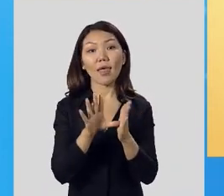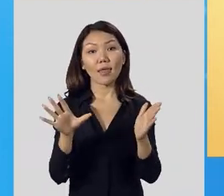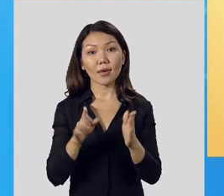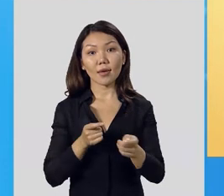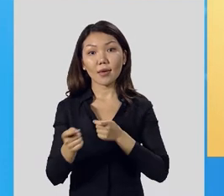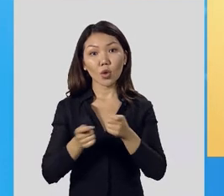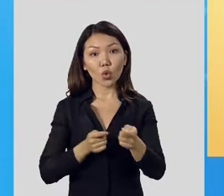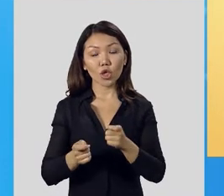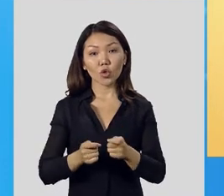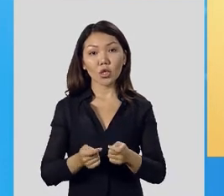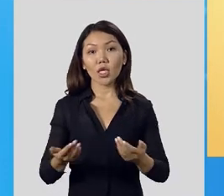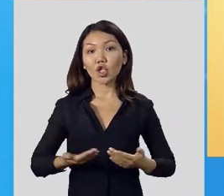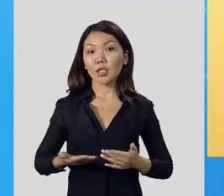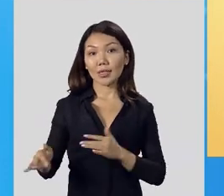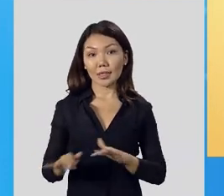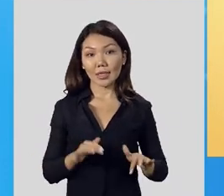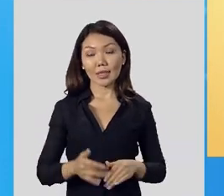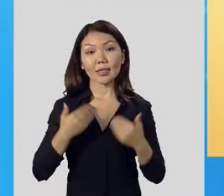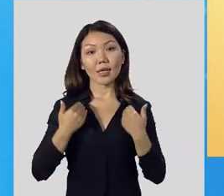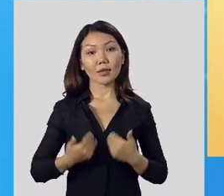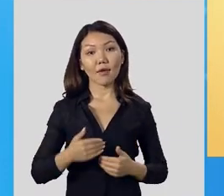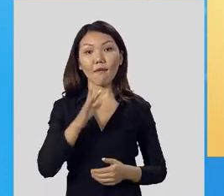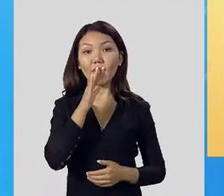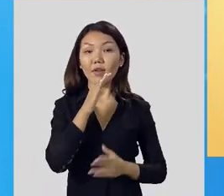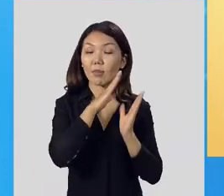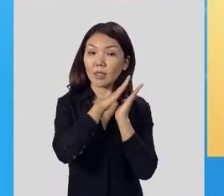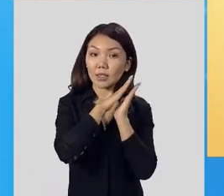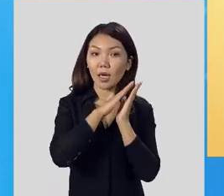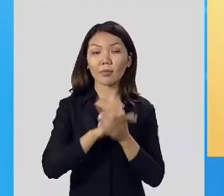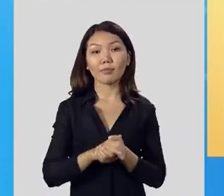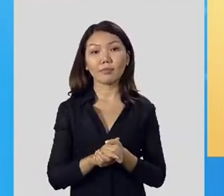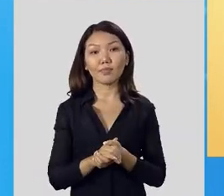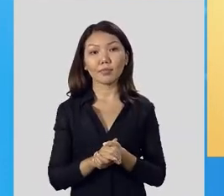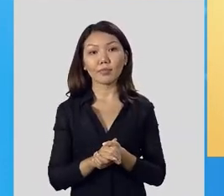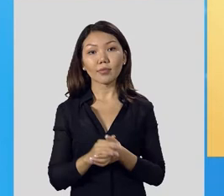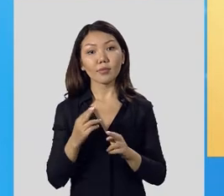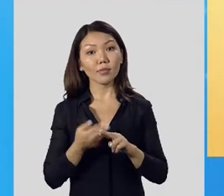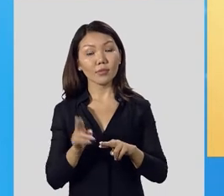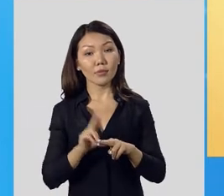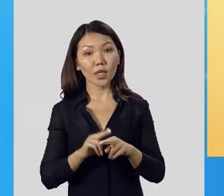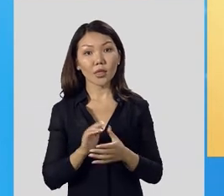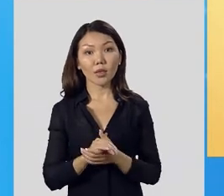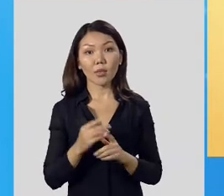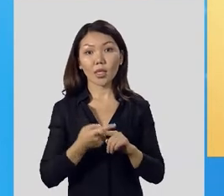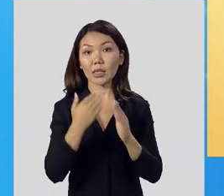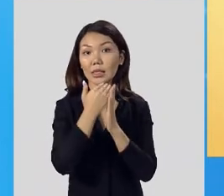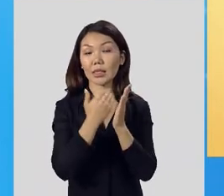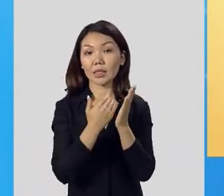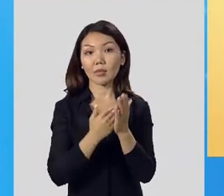регулирует жизнедеятельность организма во время сна. Следовательно, эти системы